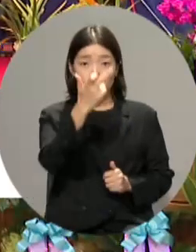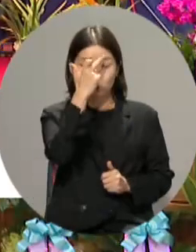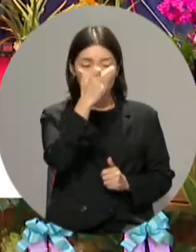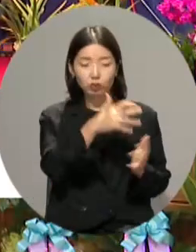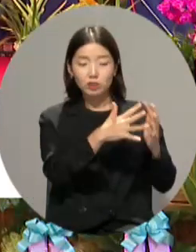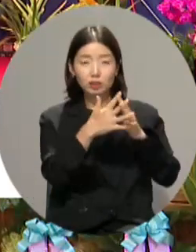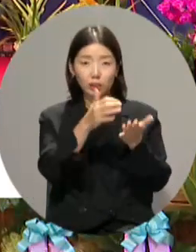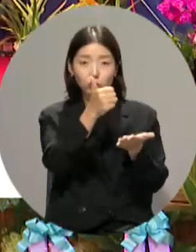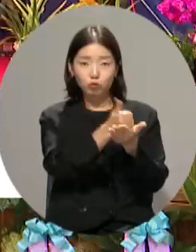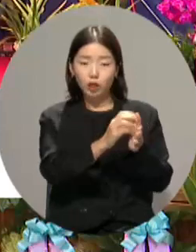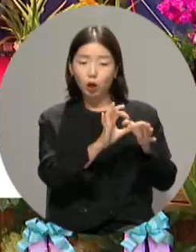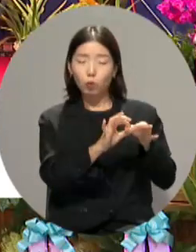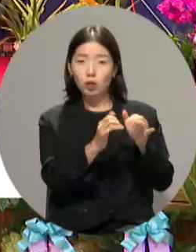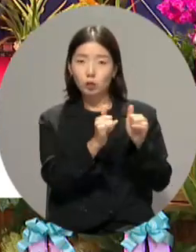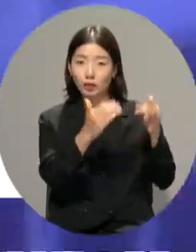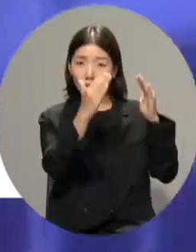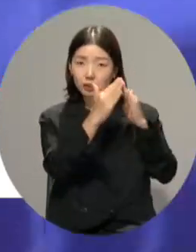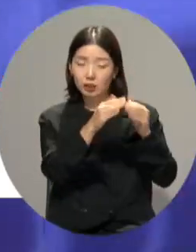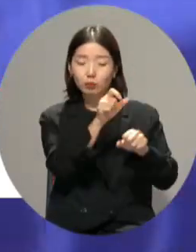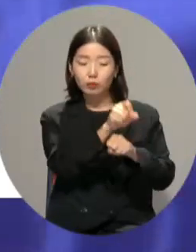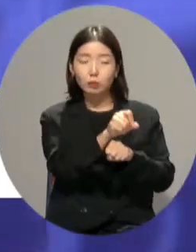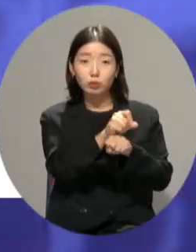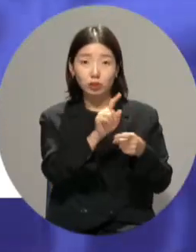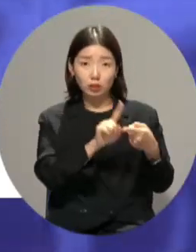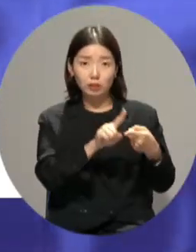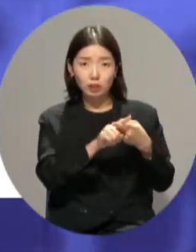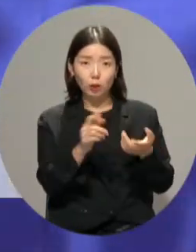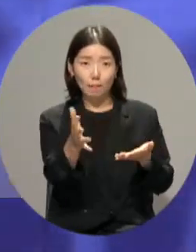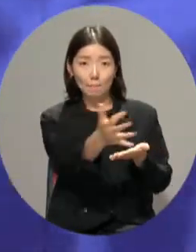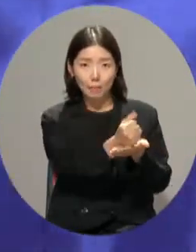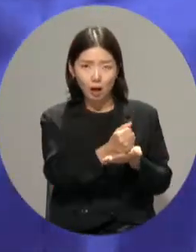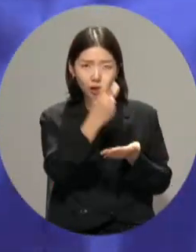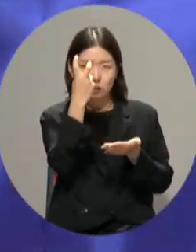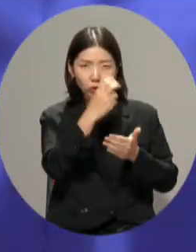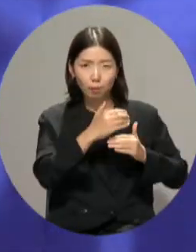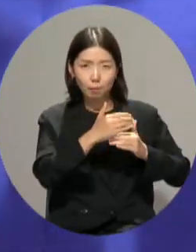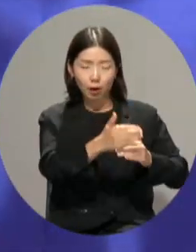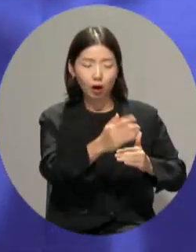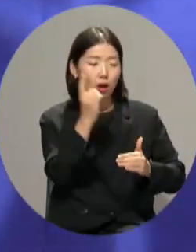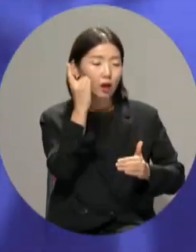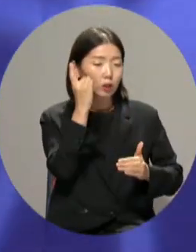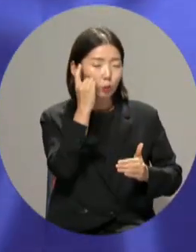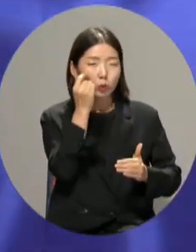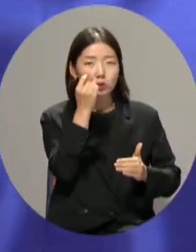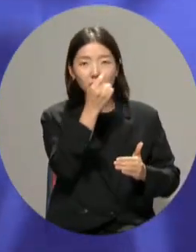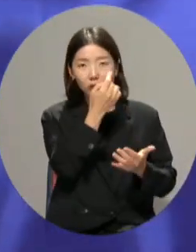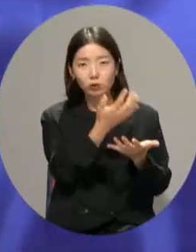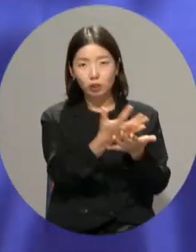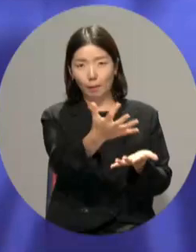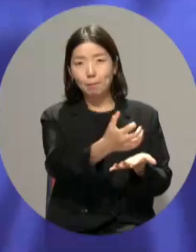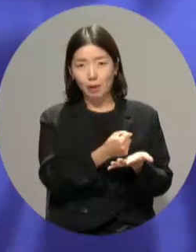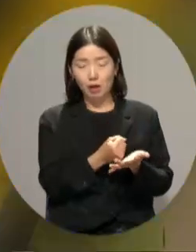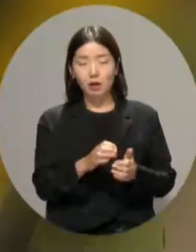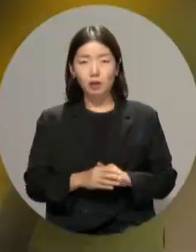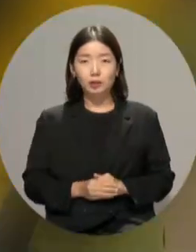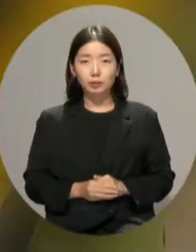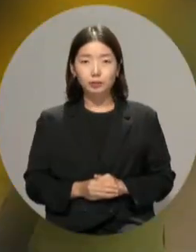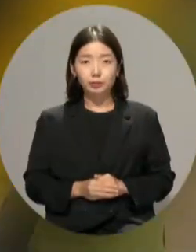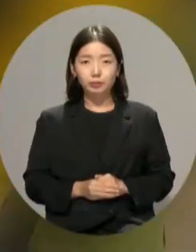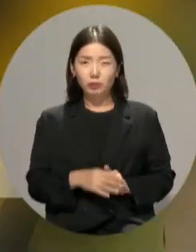장수군 수첩 관계자의 자택과 사무실 등에 대해 압수수색을 진행 해 휴대전화 등 증거 자료를 확보했습니다